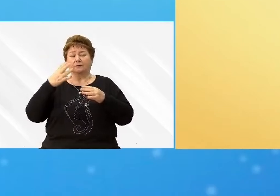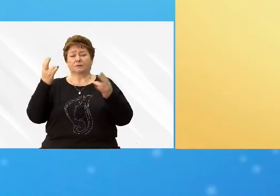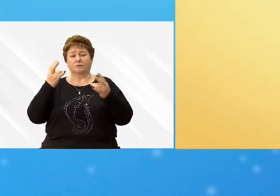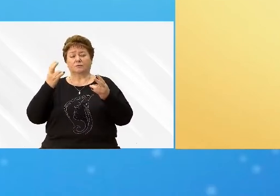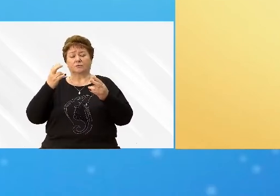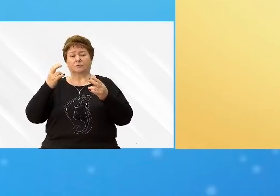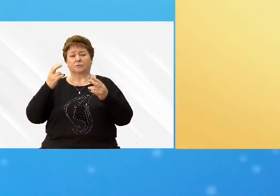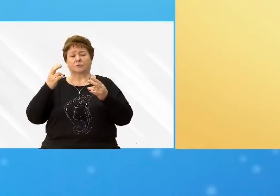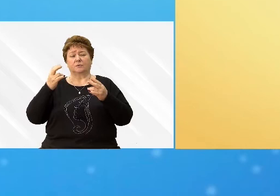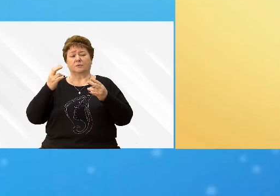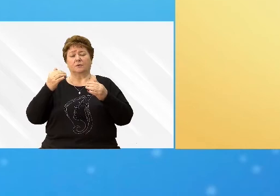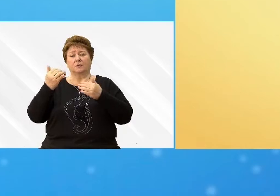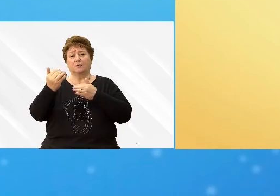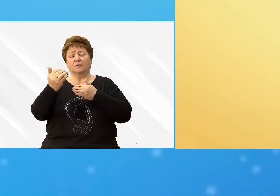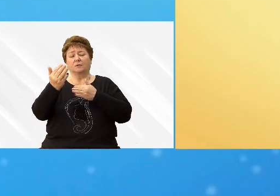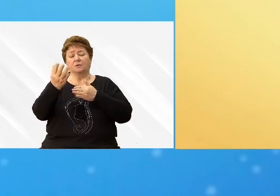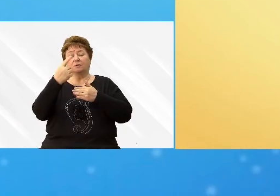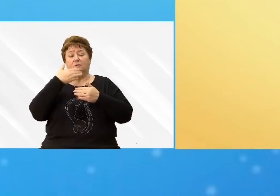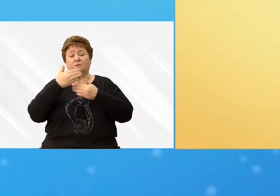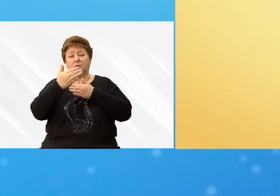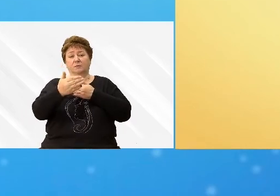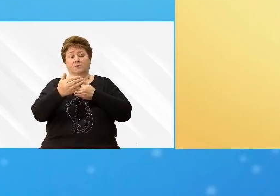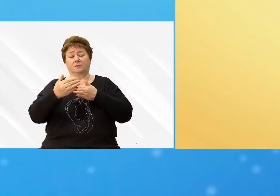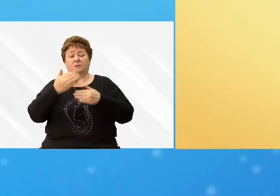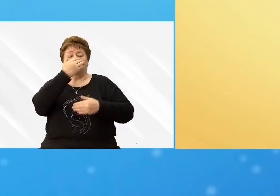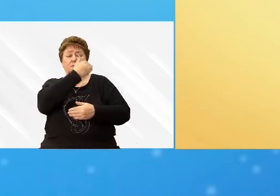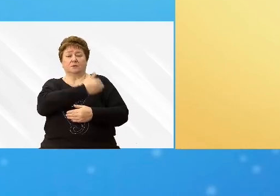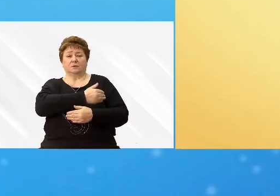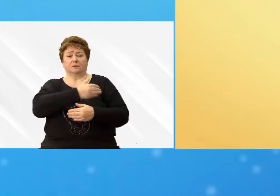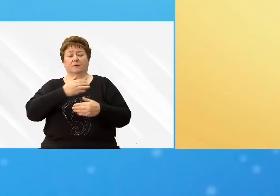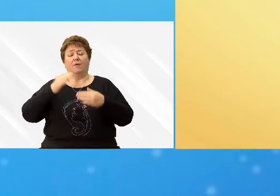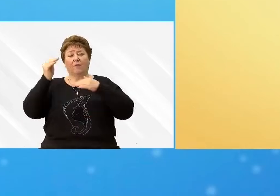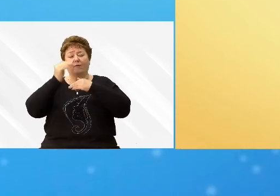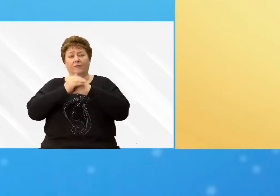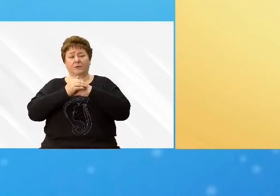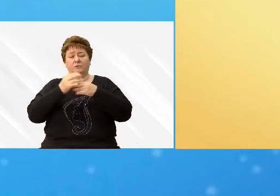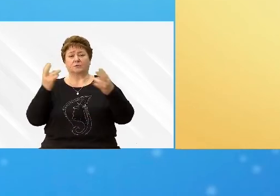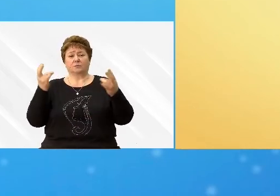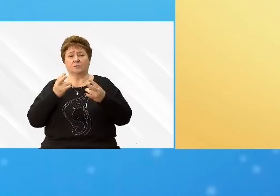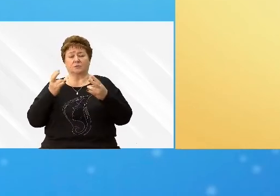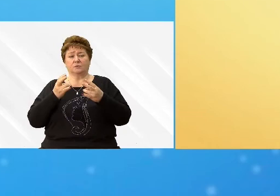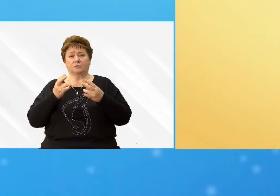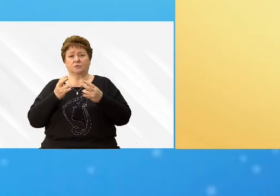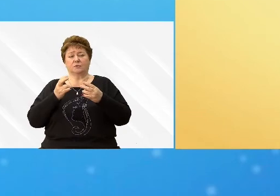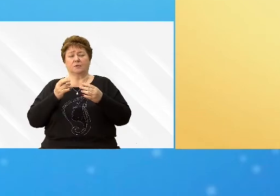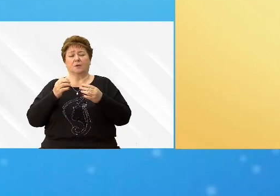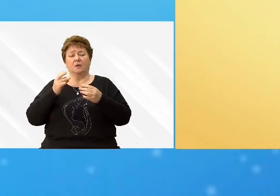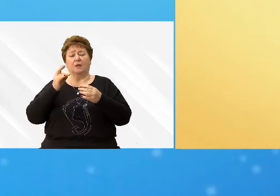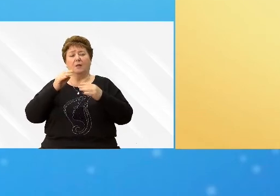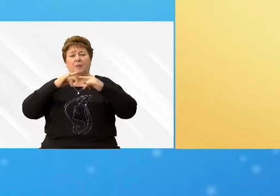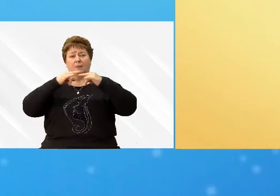падать спереди и с левой стороны вечером необходимо пользоваться настольной